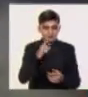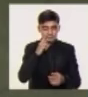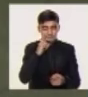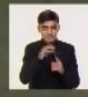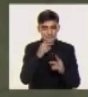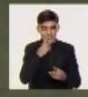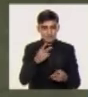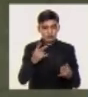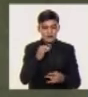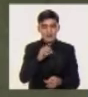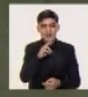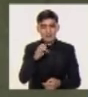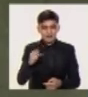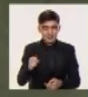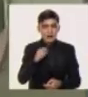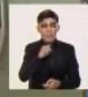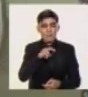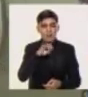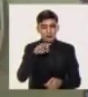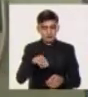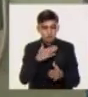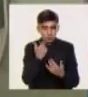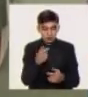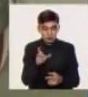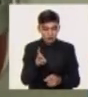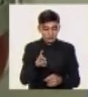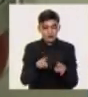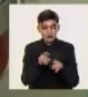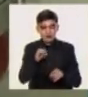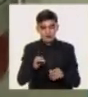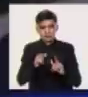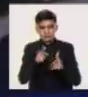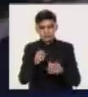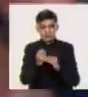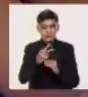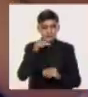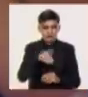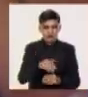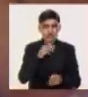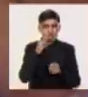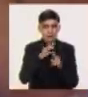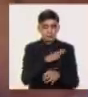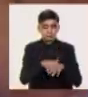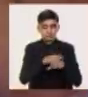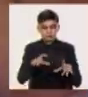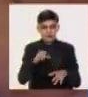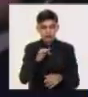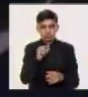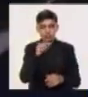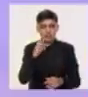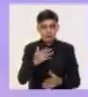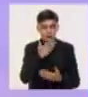бизнес не использует кассовые аппараты. Только за 5 месяцев этого года поступило 12 тысяч жалоб от граждан на невыдачу